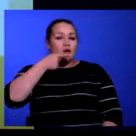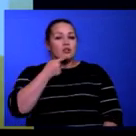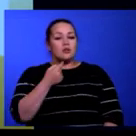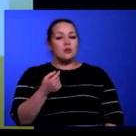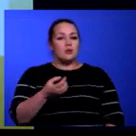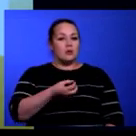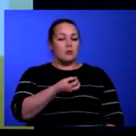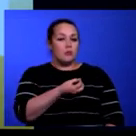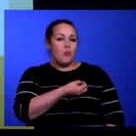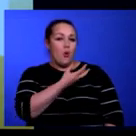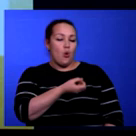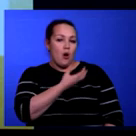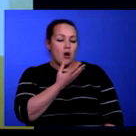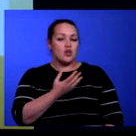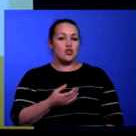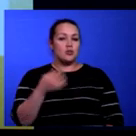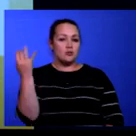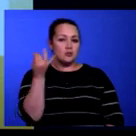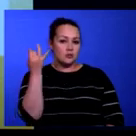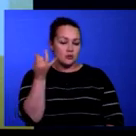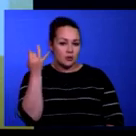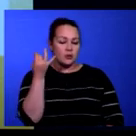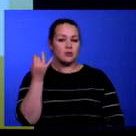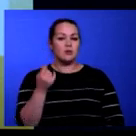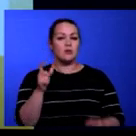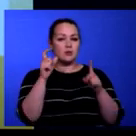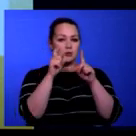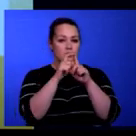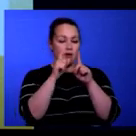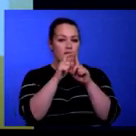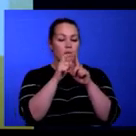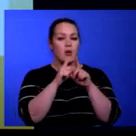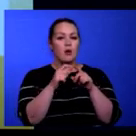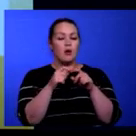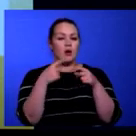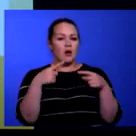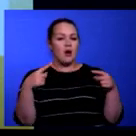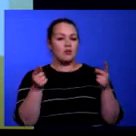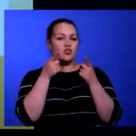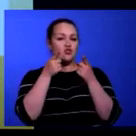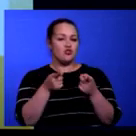занимательнее антонимы могут быть словами в разных частях речи